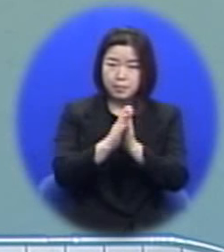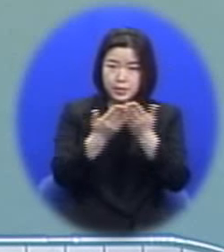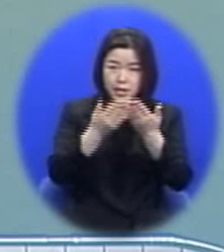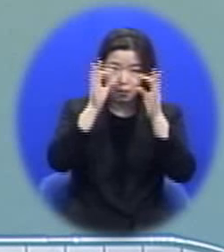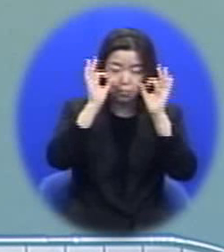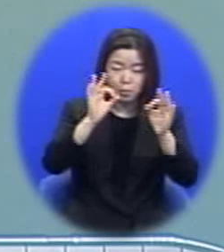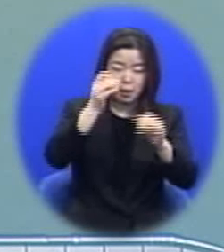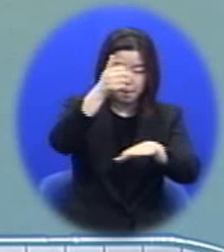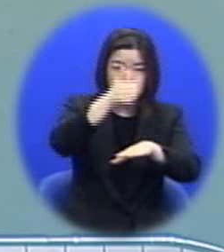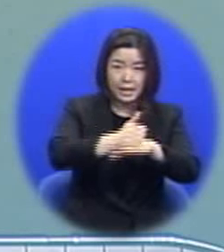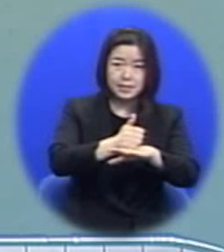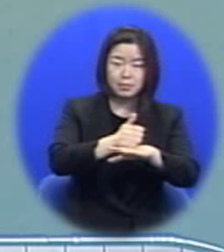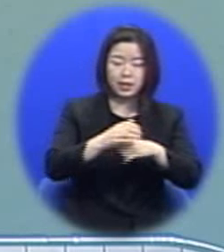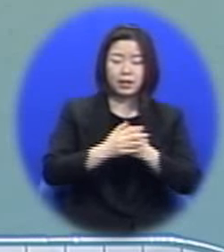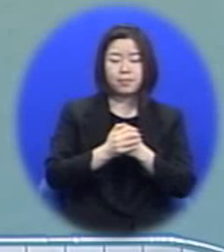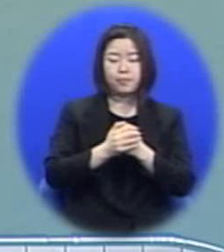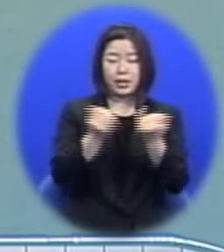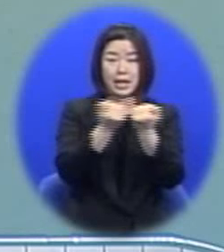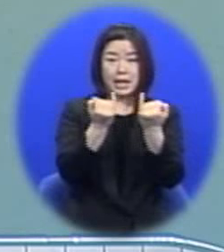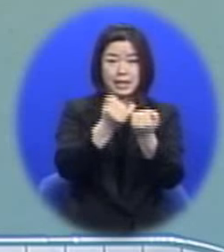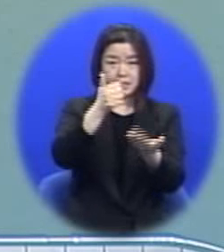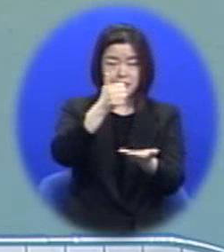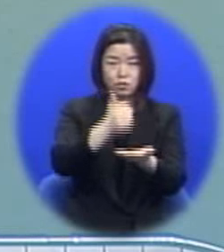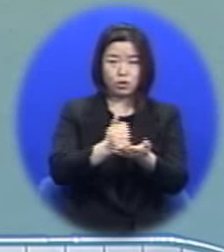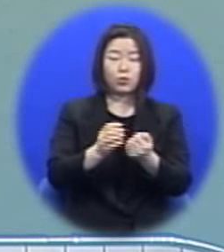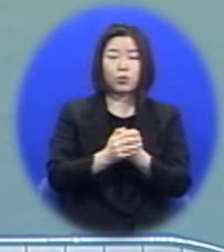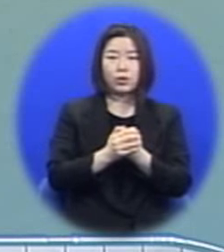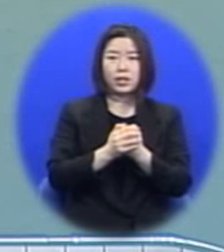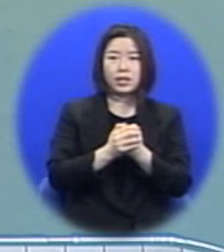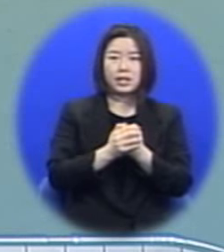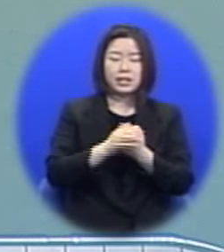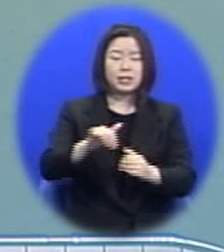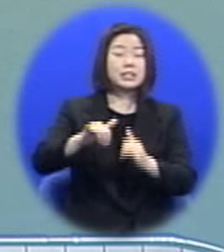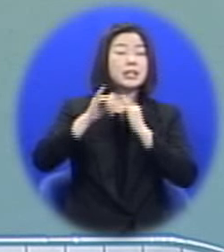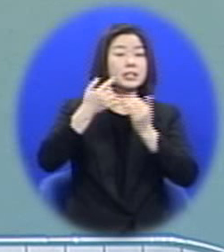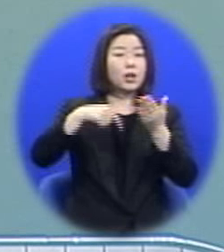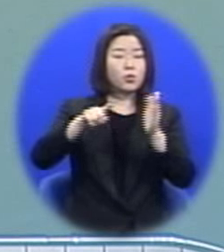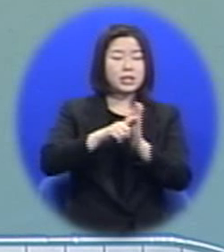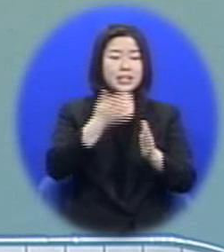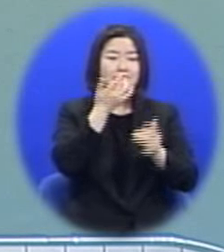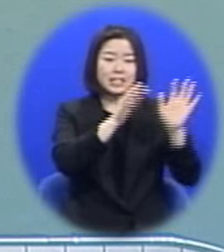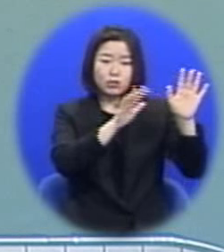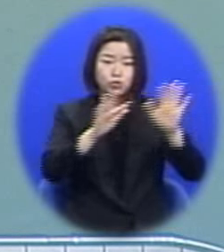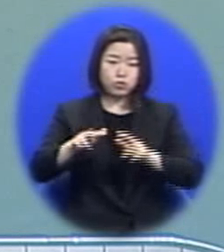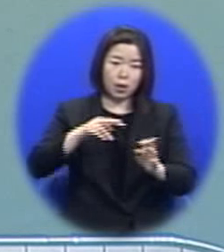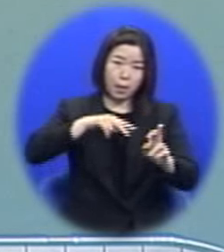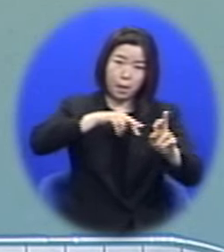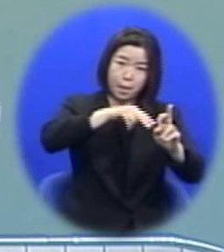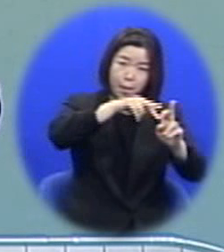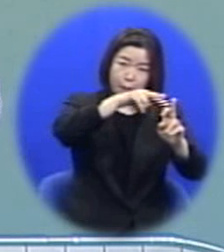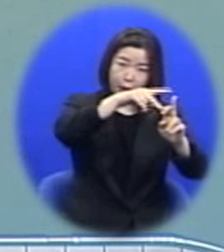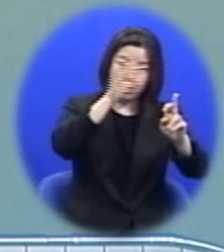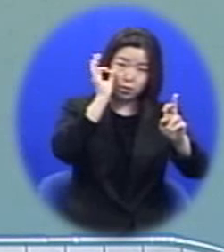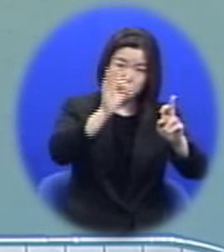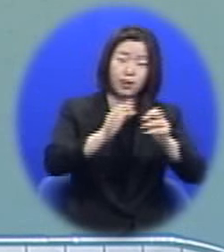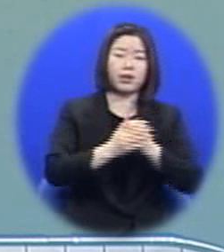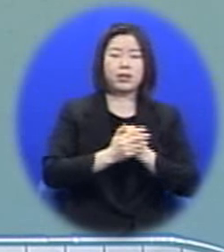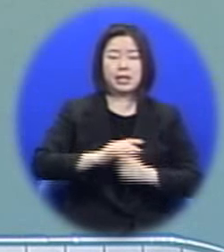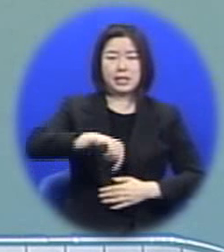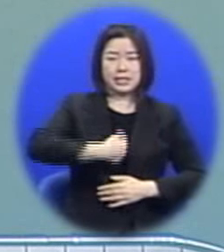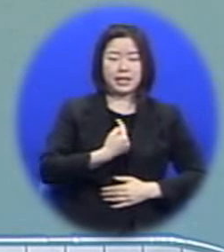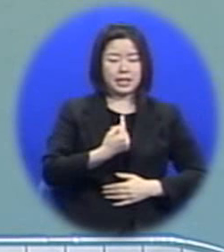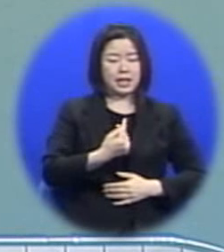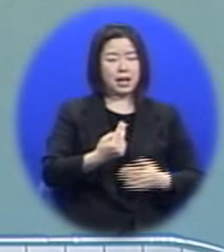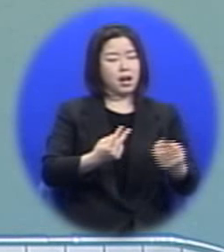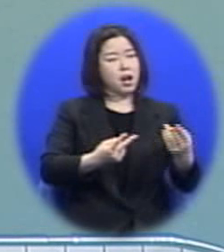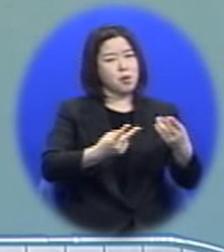주인공이 자살을 하려고 눈 덮인 산을 올라가는 장면이 나옵니다. 자기가 첩의 딸이라는